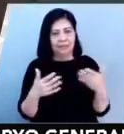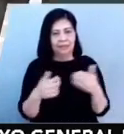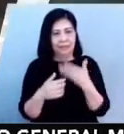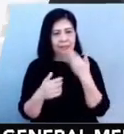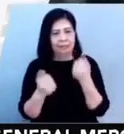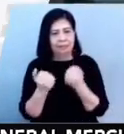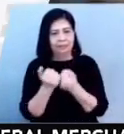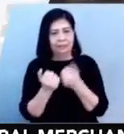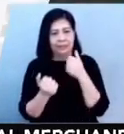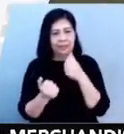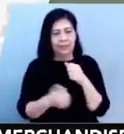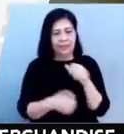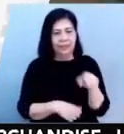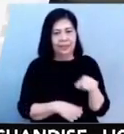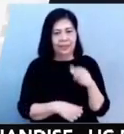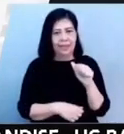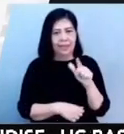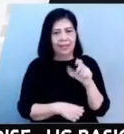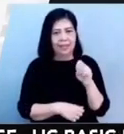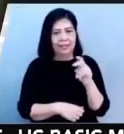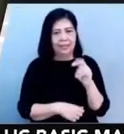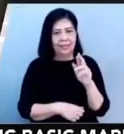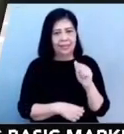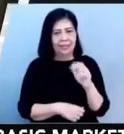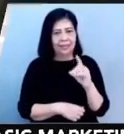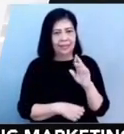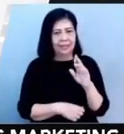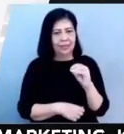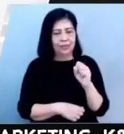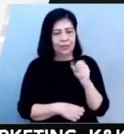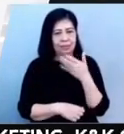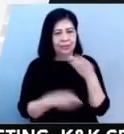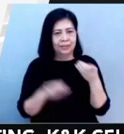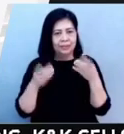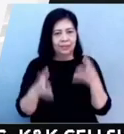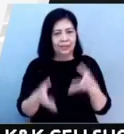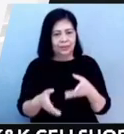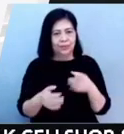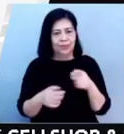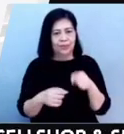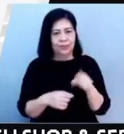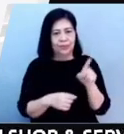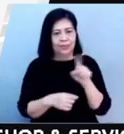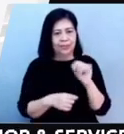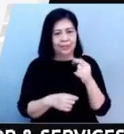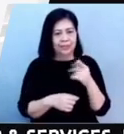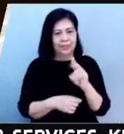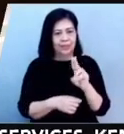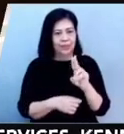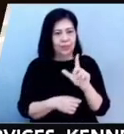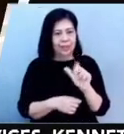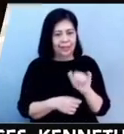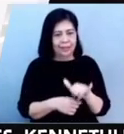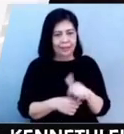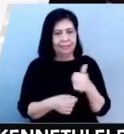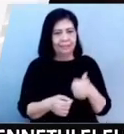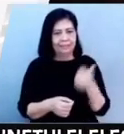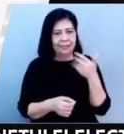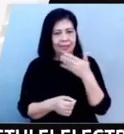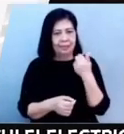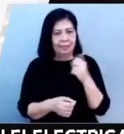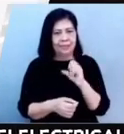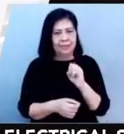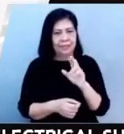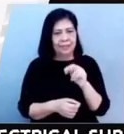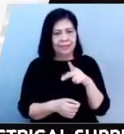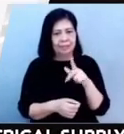si Firefly star Alessandra De Rossi at Best Director ang direktor nitong si Zig Dulay. Wagiring Best Screenplay si GMA